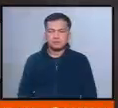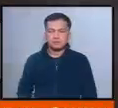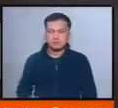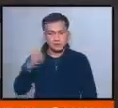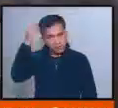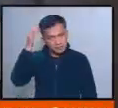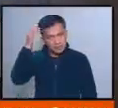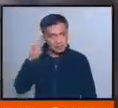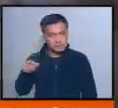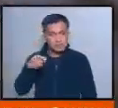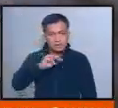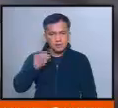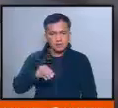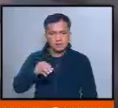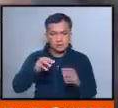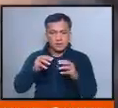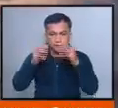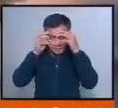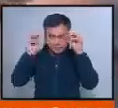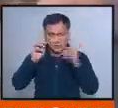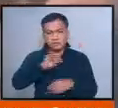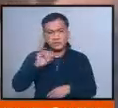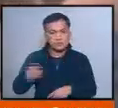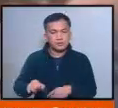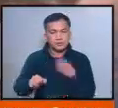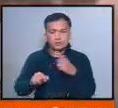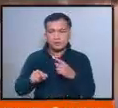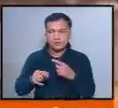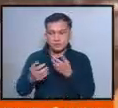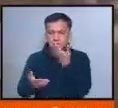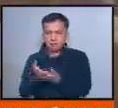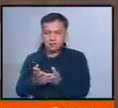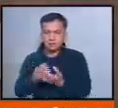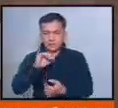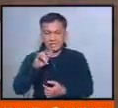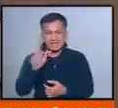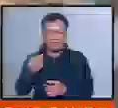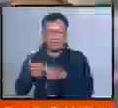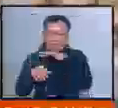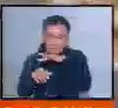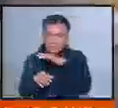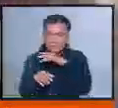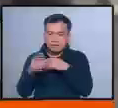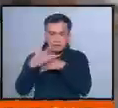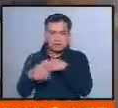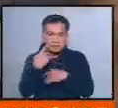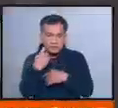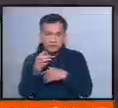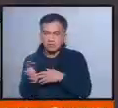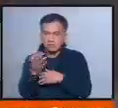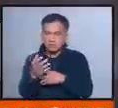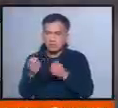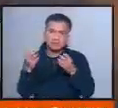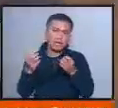Napangamod na lang ng ulo si Manila Mayor Isko Moreno nang madatna ng dugyot na Elias Street sa Divisoria kaninang madaling araw. Sumalubong sa alkalde ang tambak ng